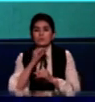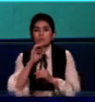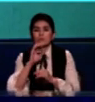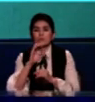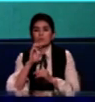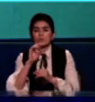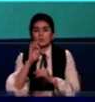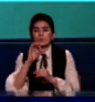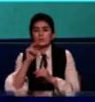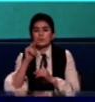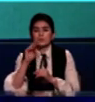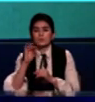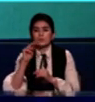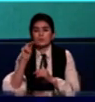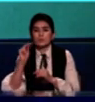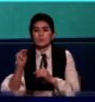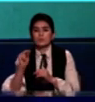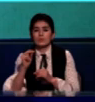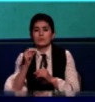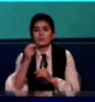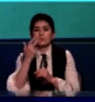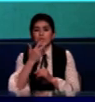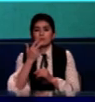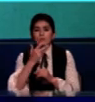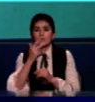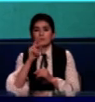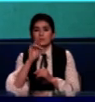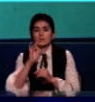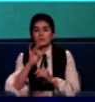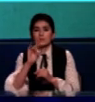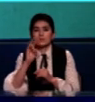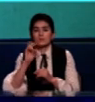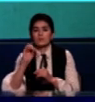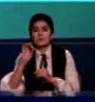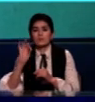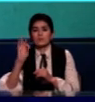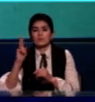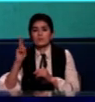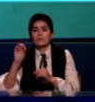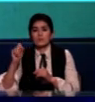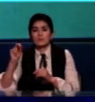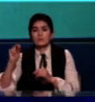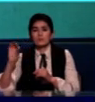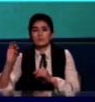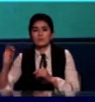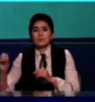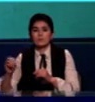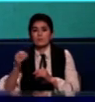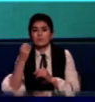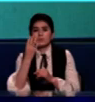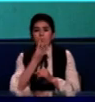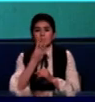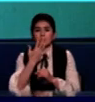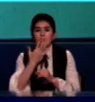система, ресничные плоские черви. Третий этап – узловая нервная система кольчатых червей. Четвертый